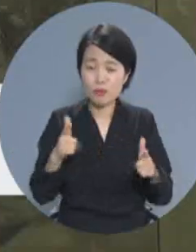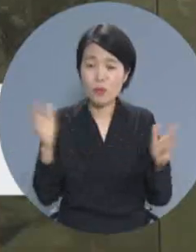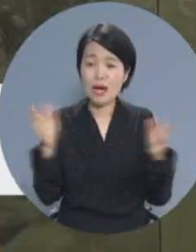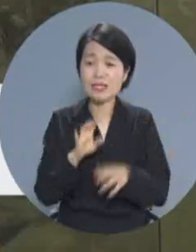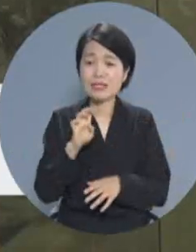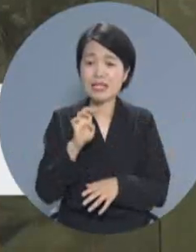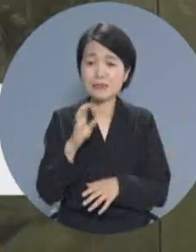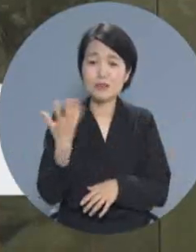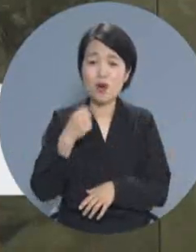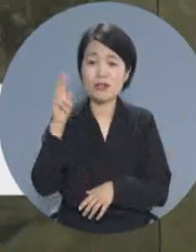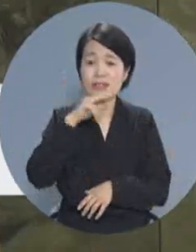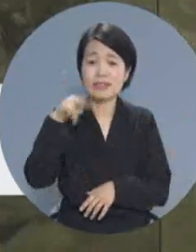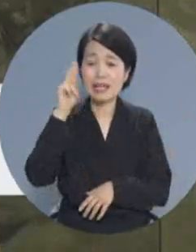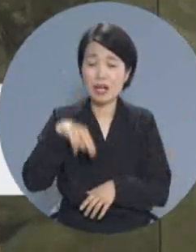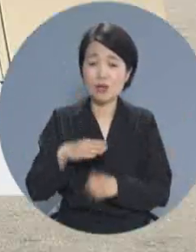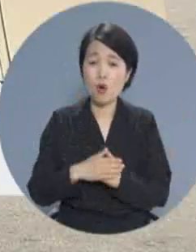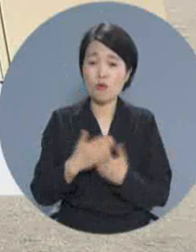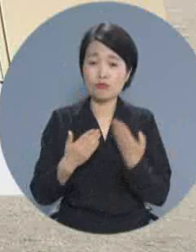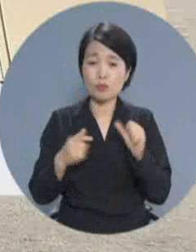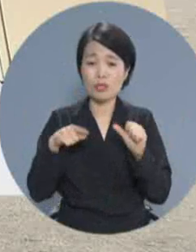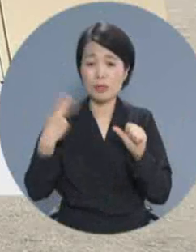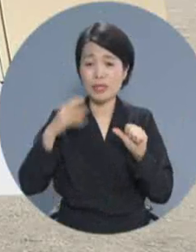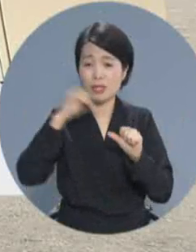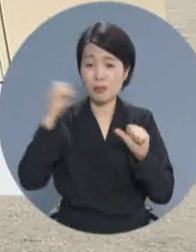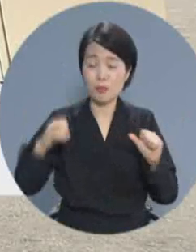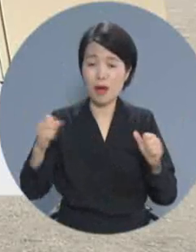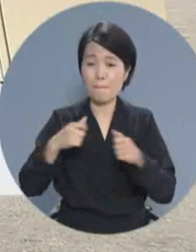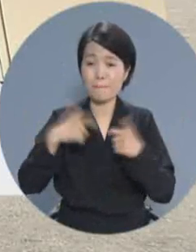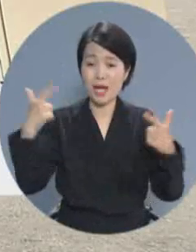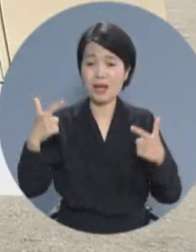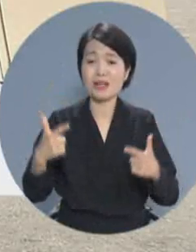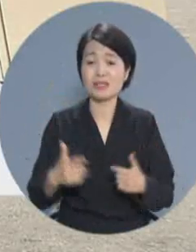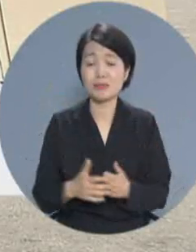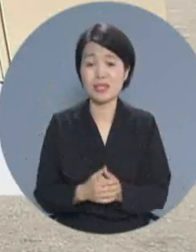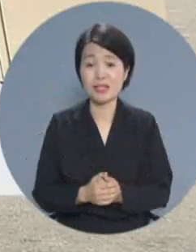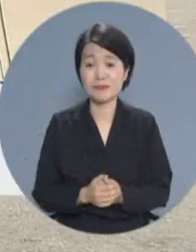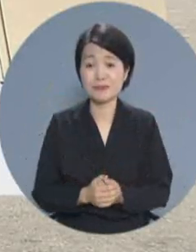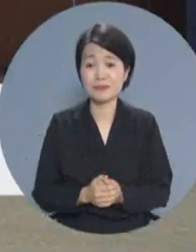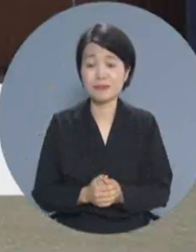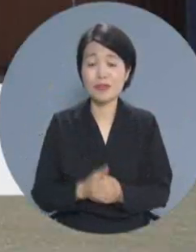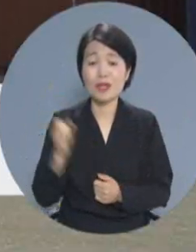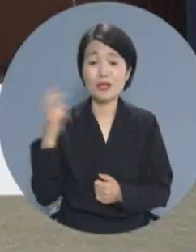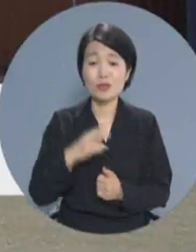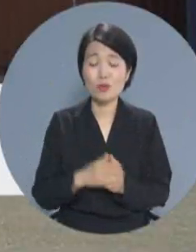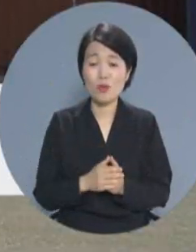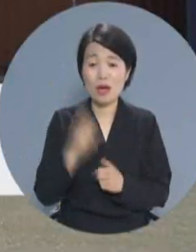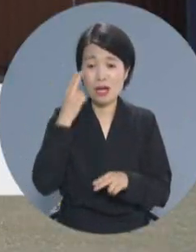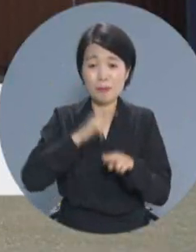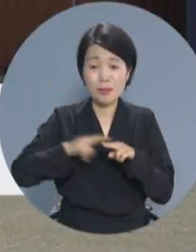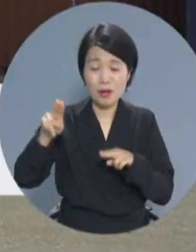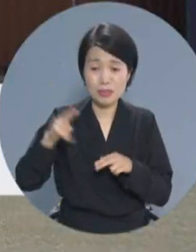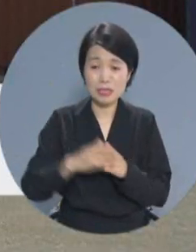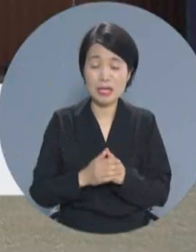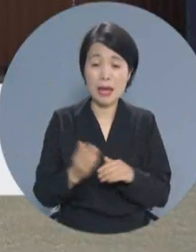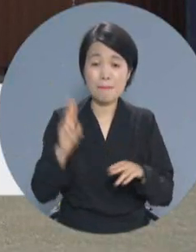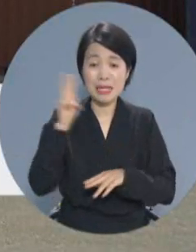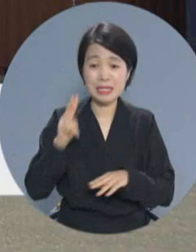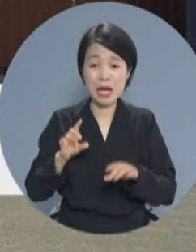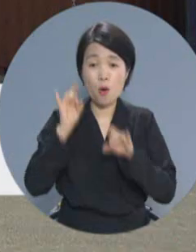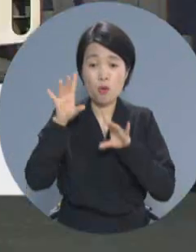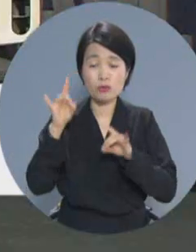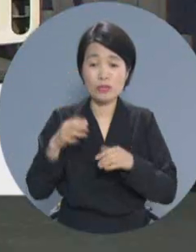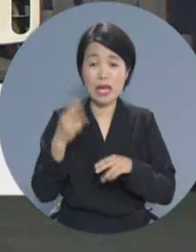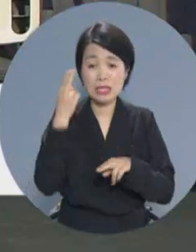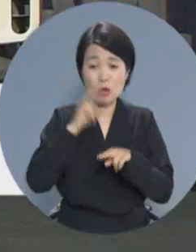총 40억 달러로 95.2%나 급증했습니다. 또 고유가 속에 베트남과 호주 등 석유